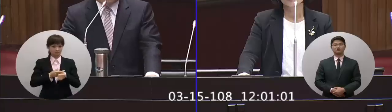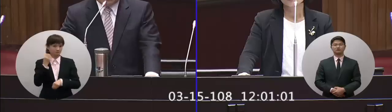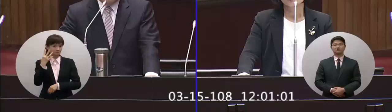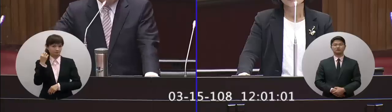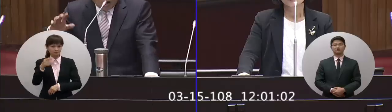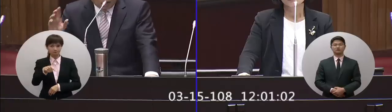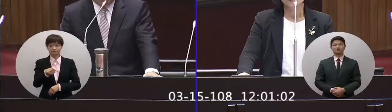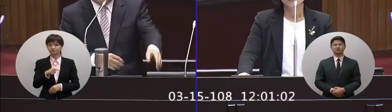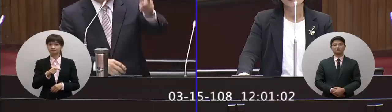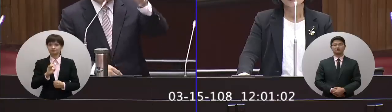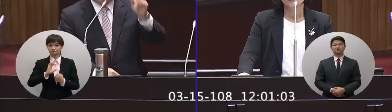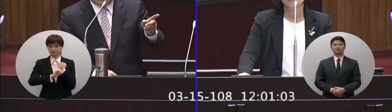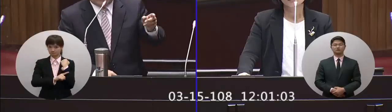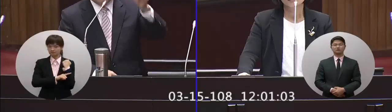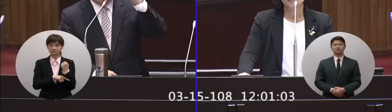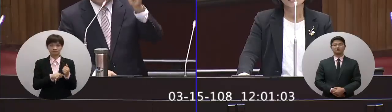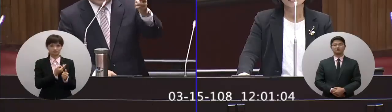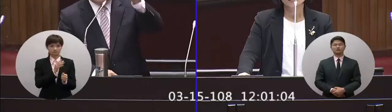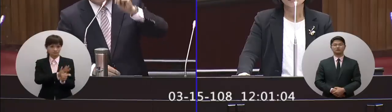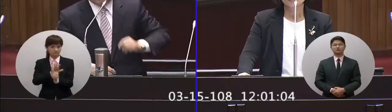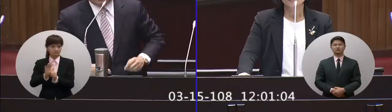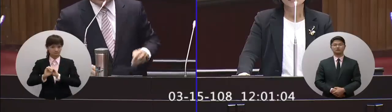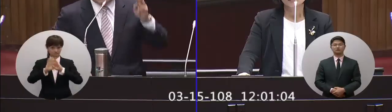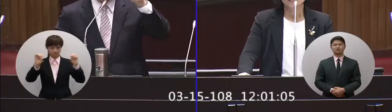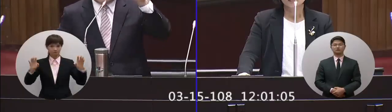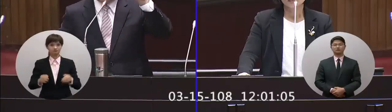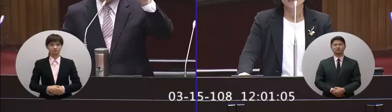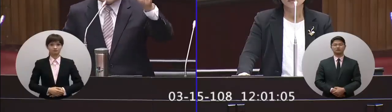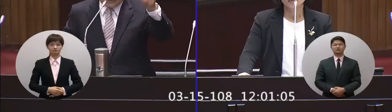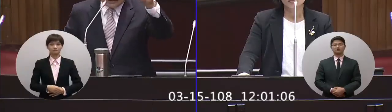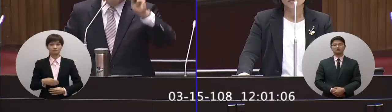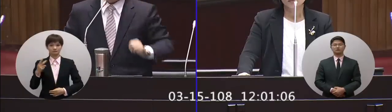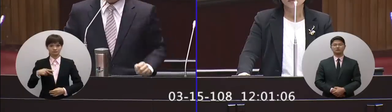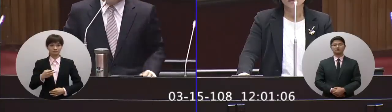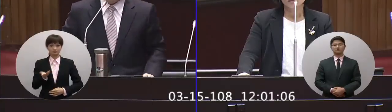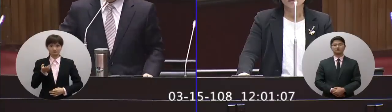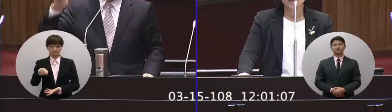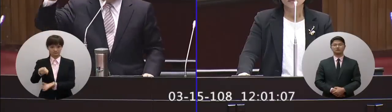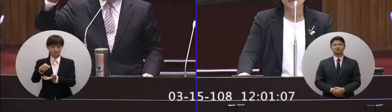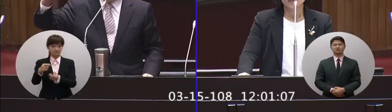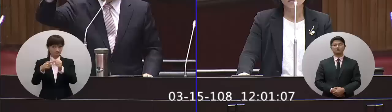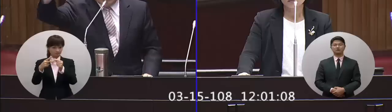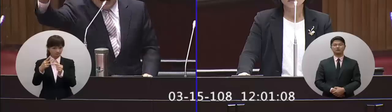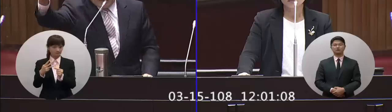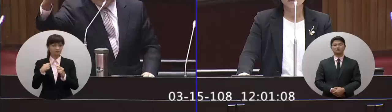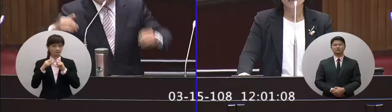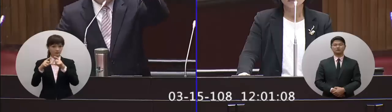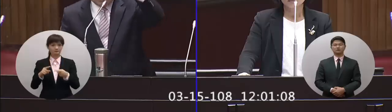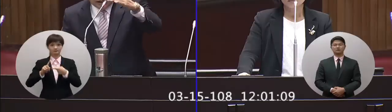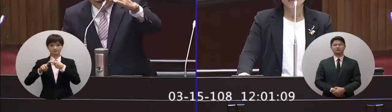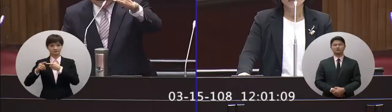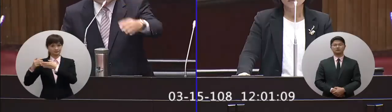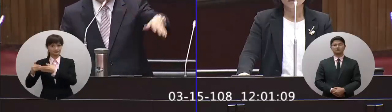人民了解。不过我反过头来回答乔慧委员刚才三个面向，就是两